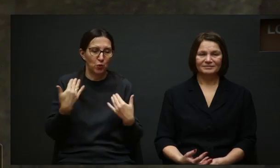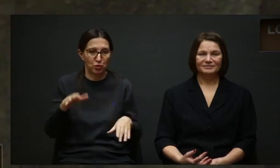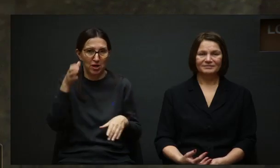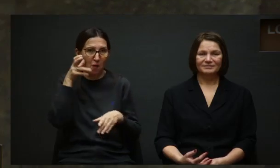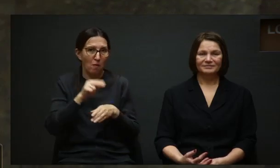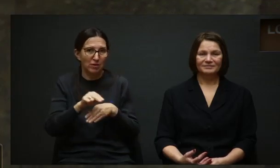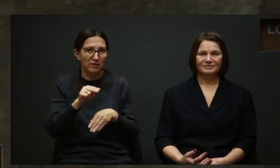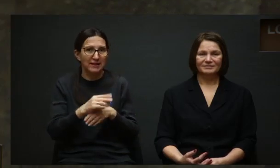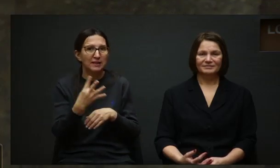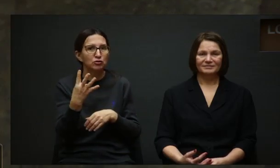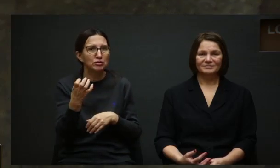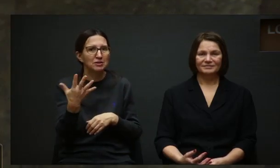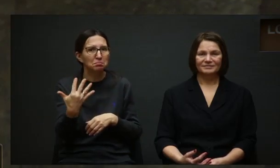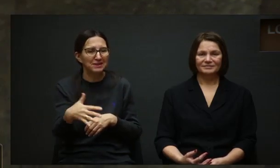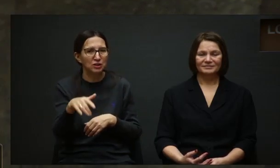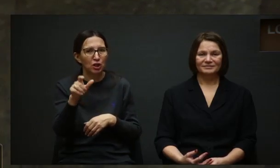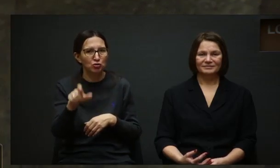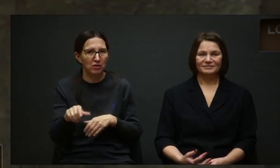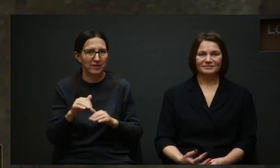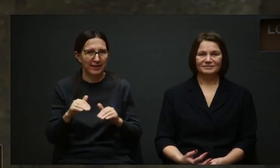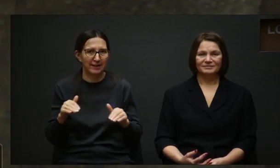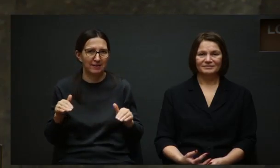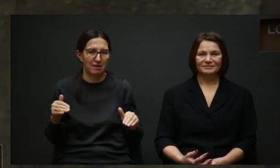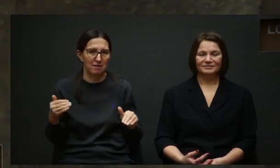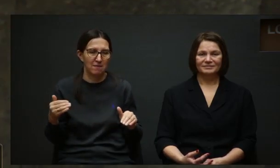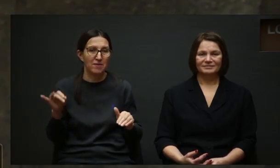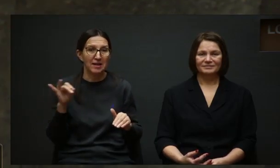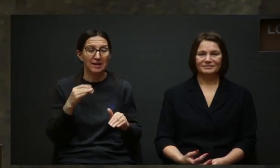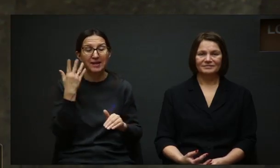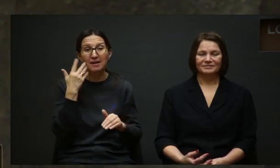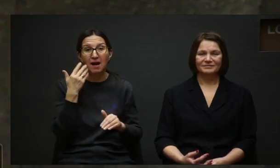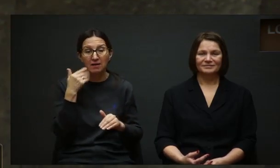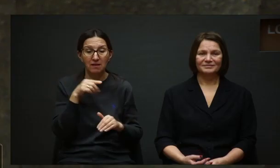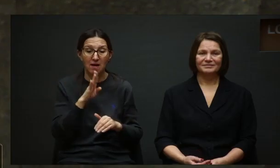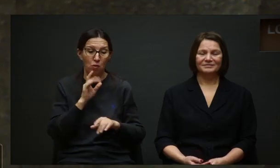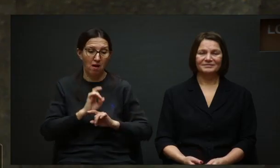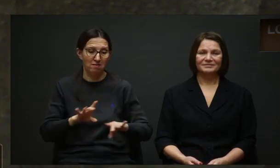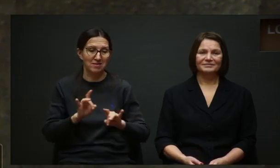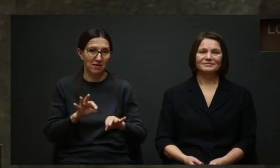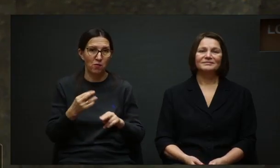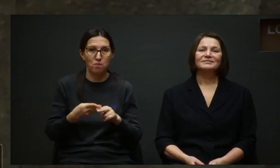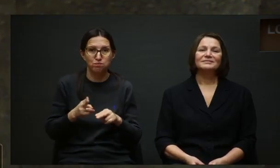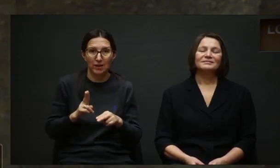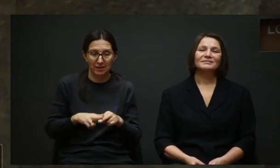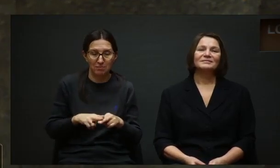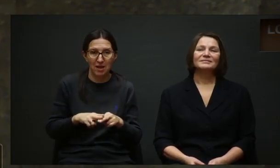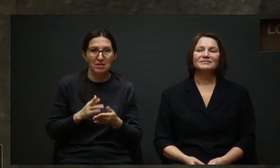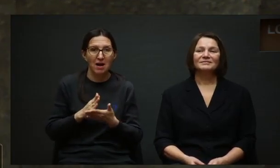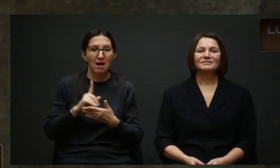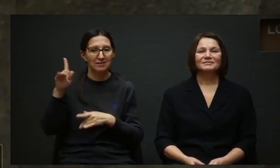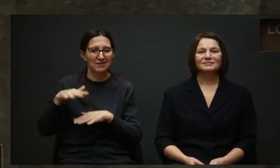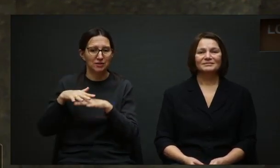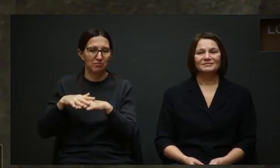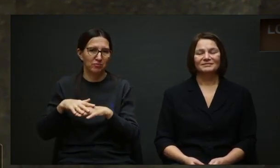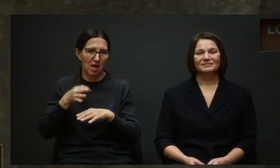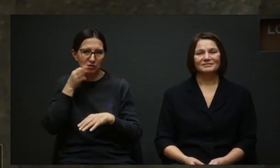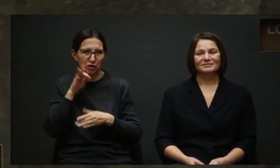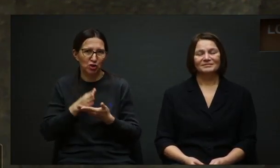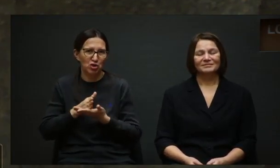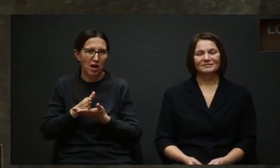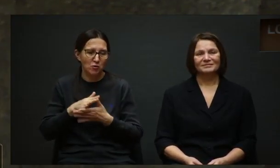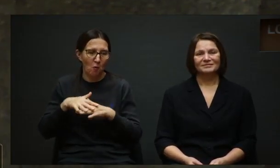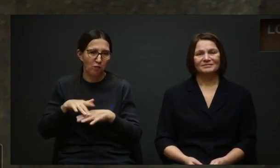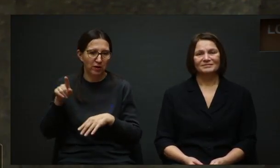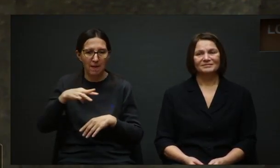образования, 450 человек. И когда она рассказывает об этом, находясь на стажировке